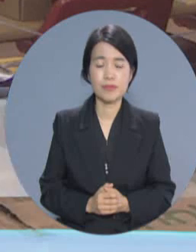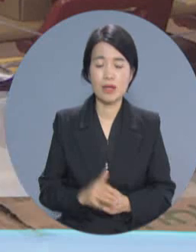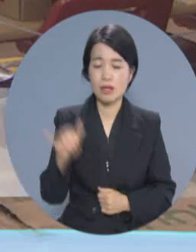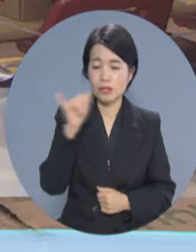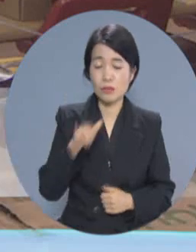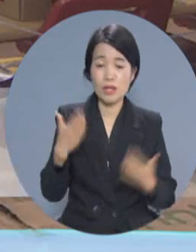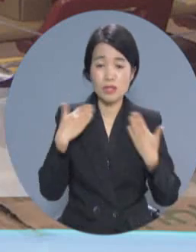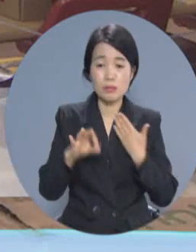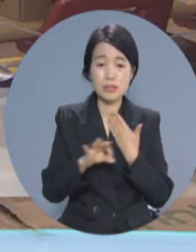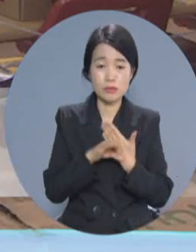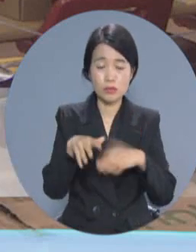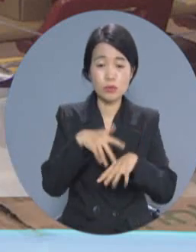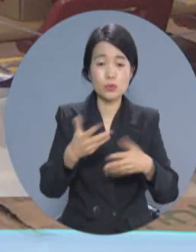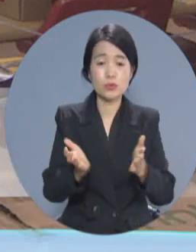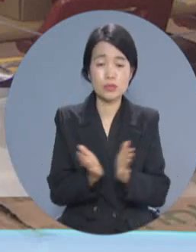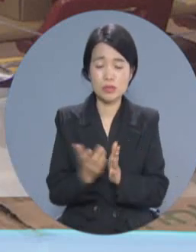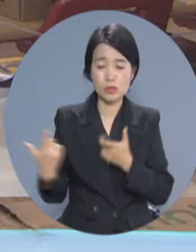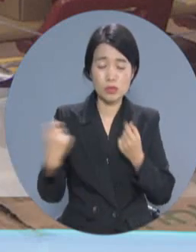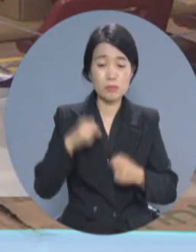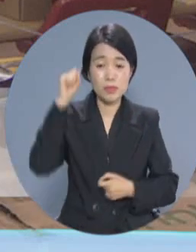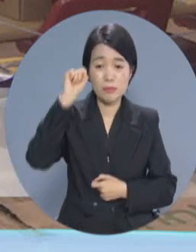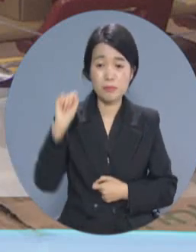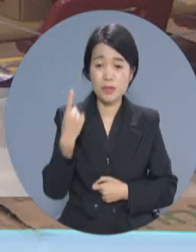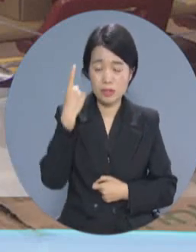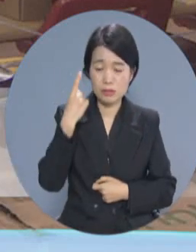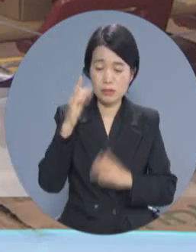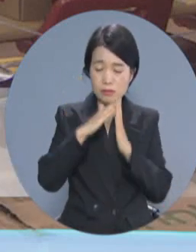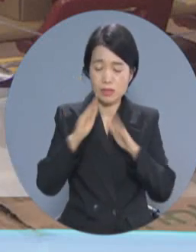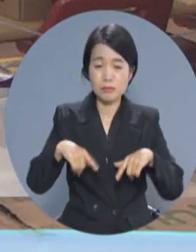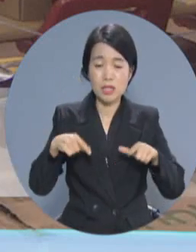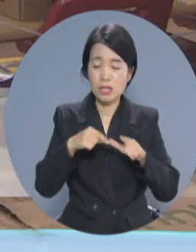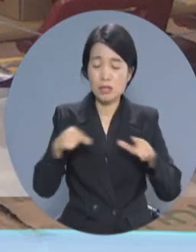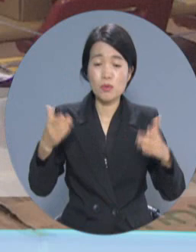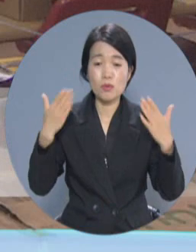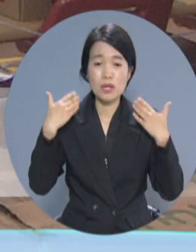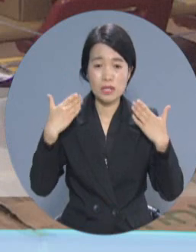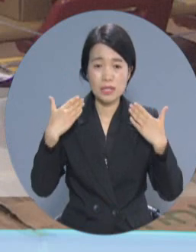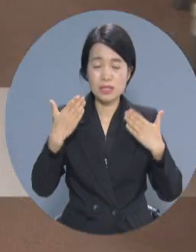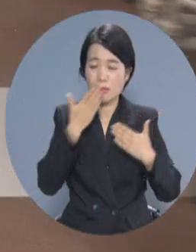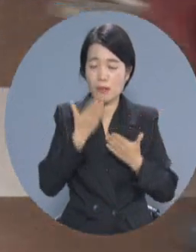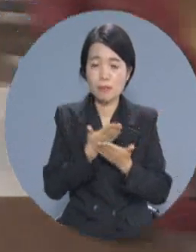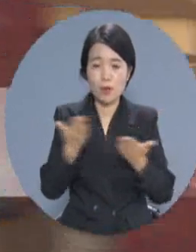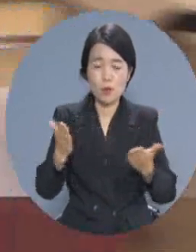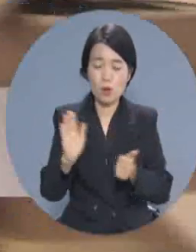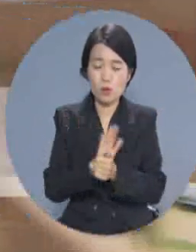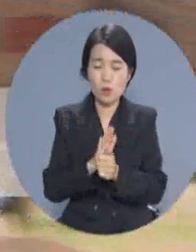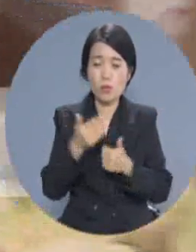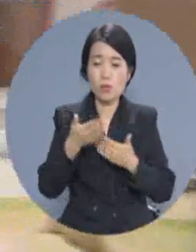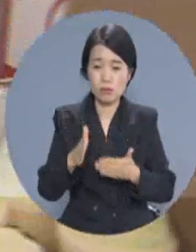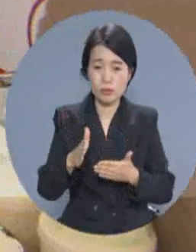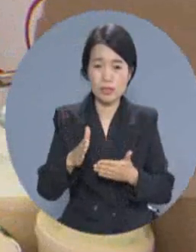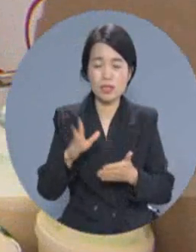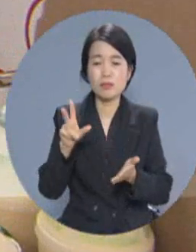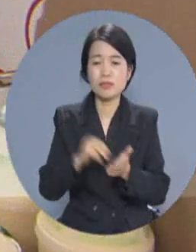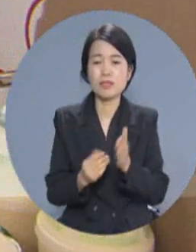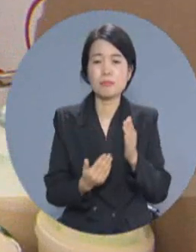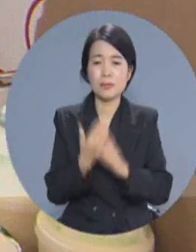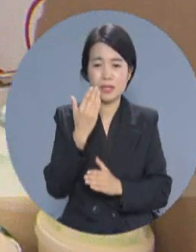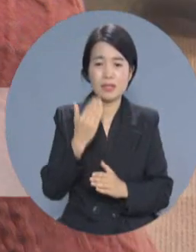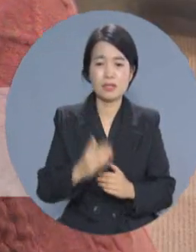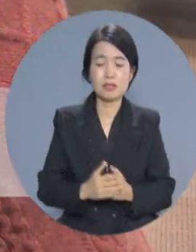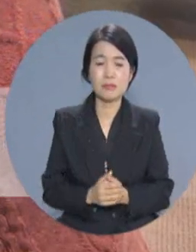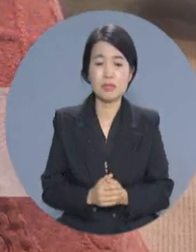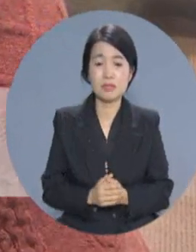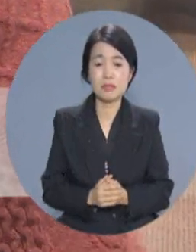전국 학교 비정규직 노조의 총파업에 따라 전남 지역 일부 학교들의 급식과 돌봄 교실에도 차질이